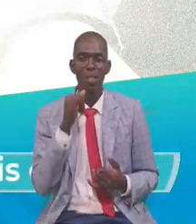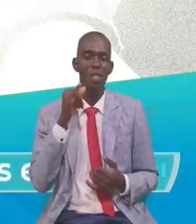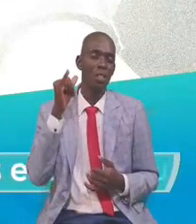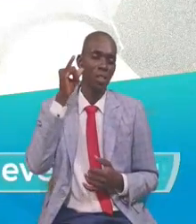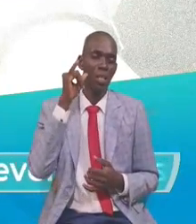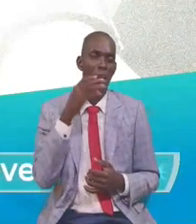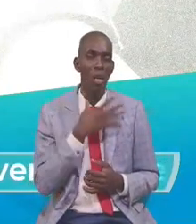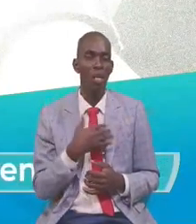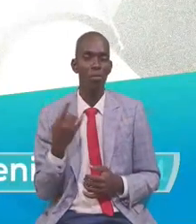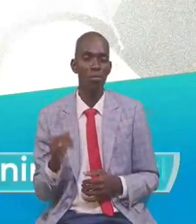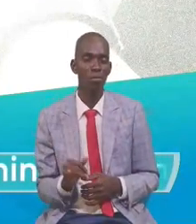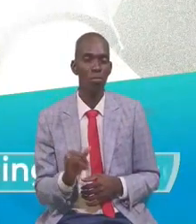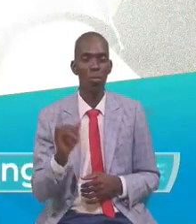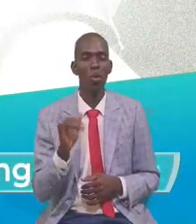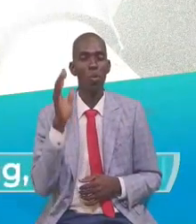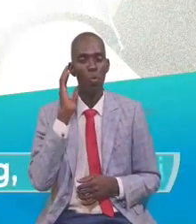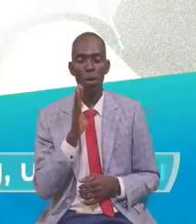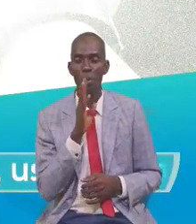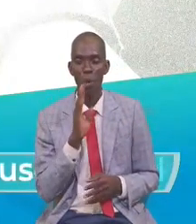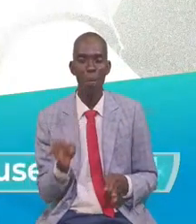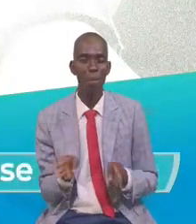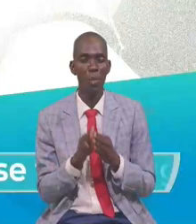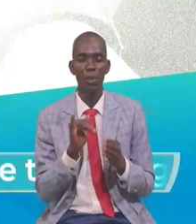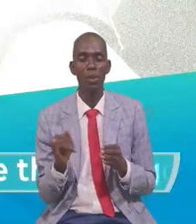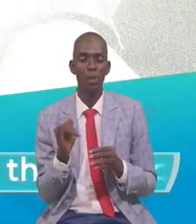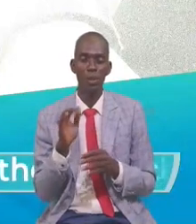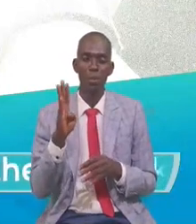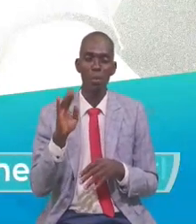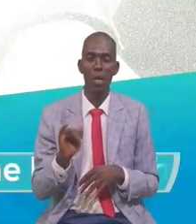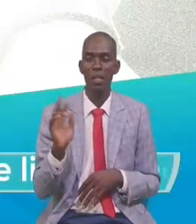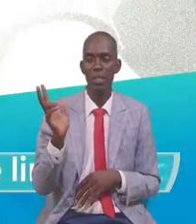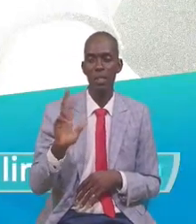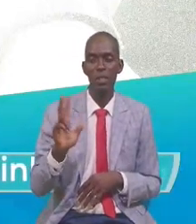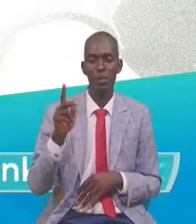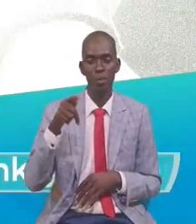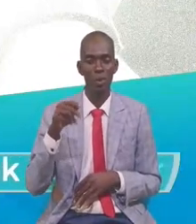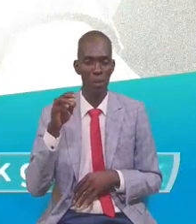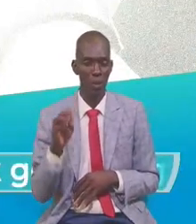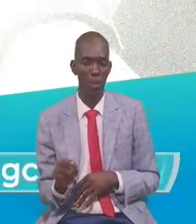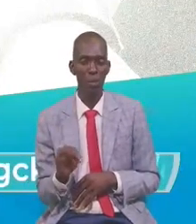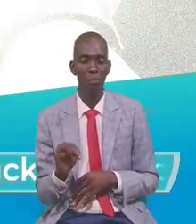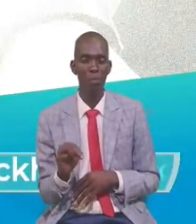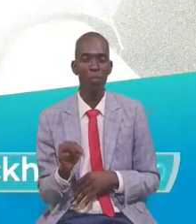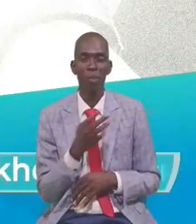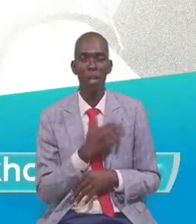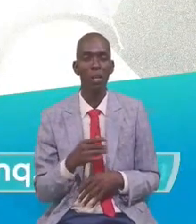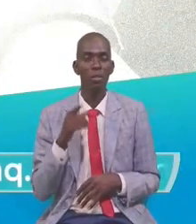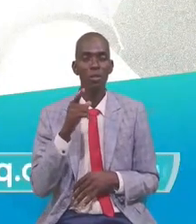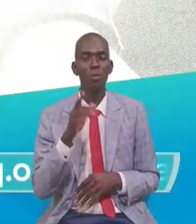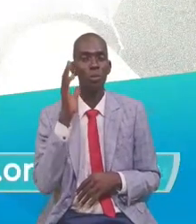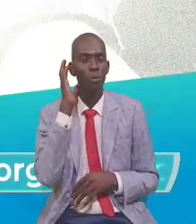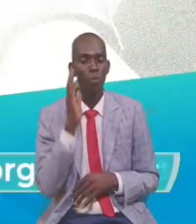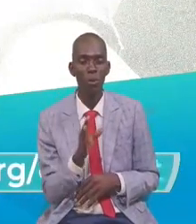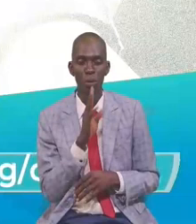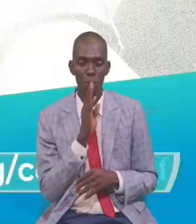pour ceux-là qui ont donné leur vie au Seigneur dans les autres nations, dans les régions,